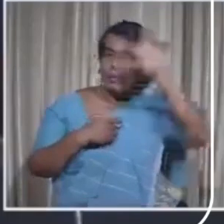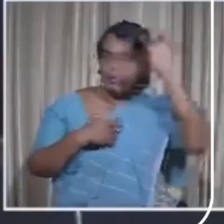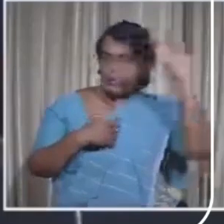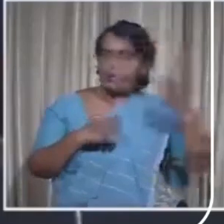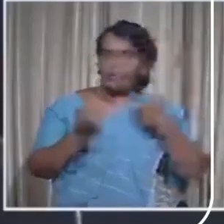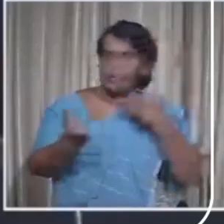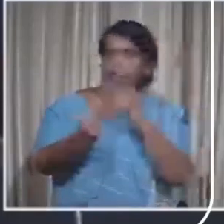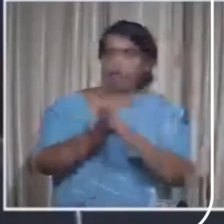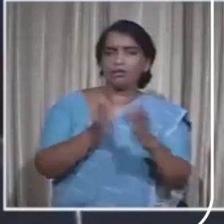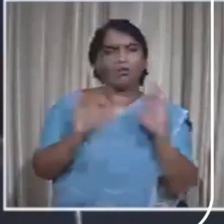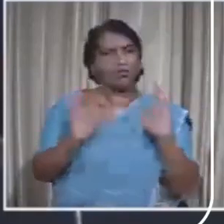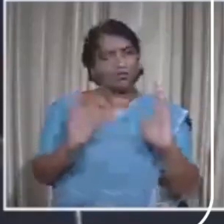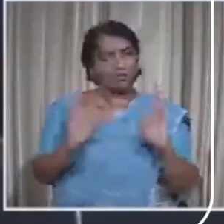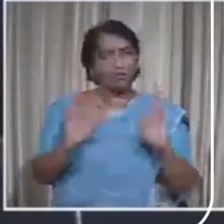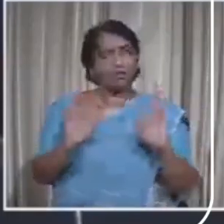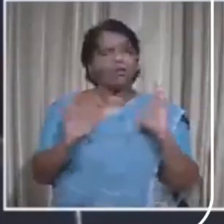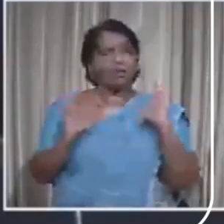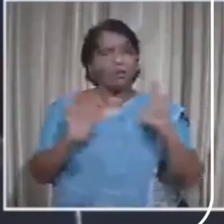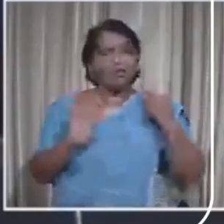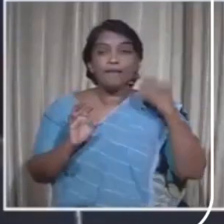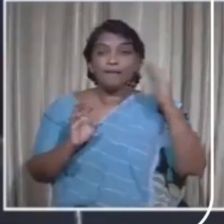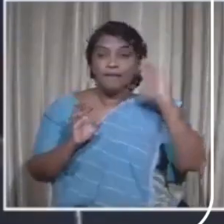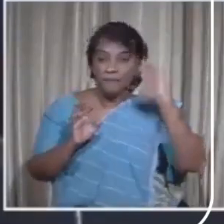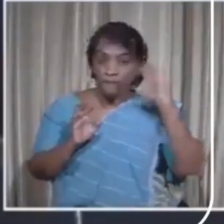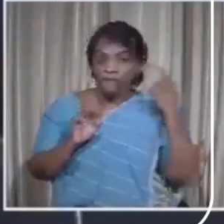ලෑස්ති. ඒ ගැන විශේෂයෙන්ම